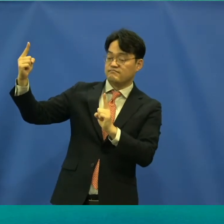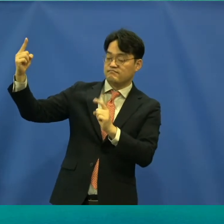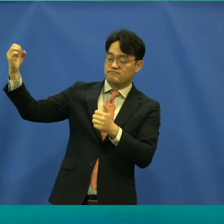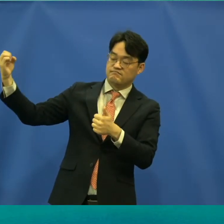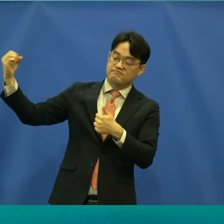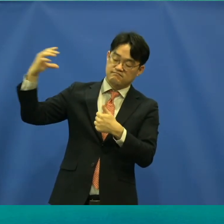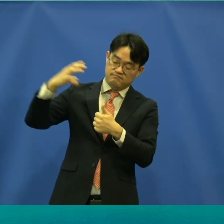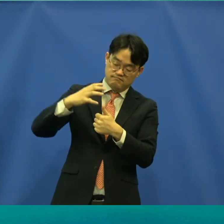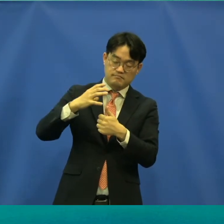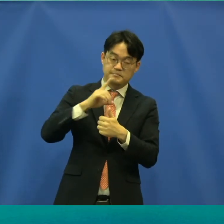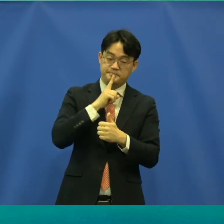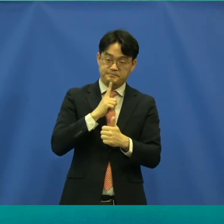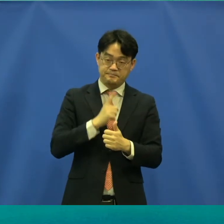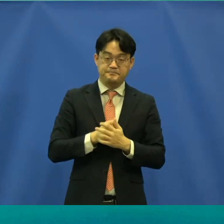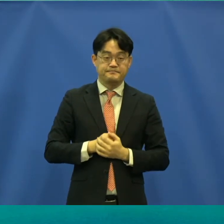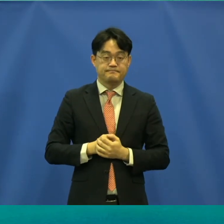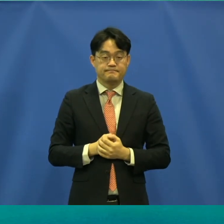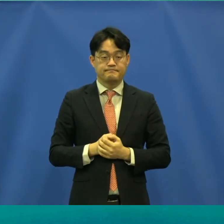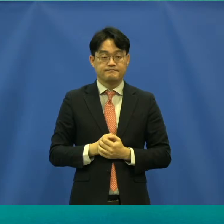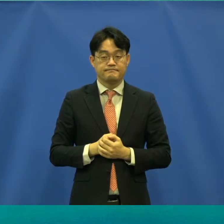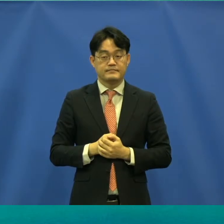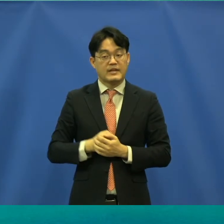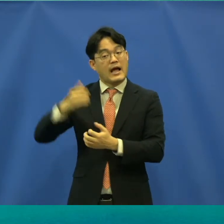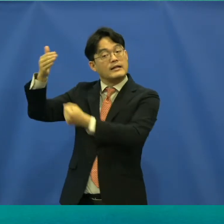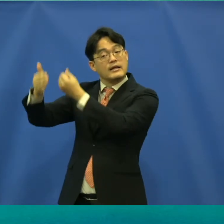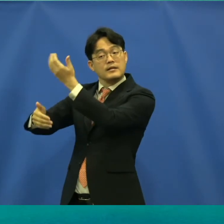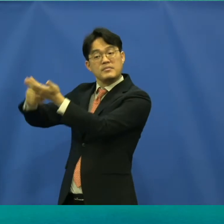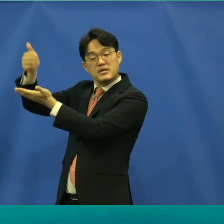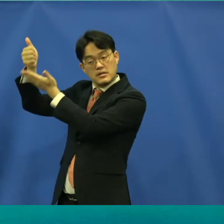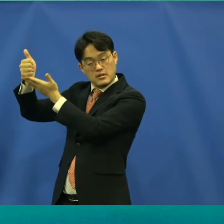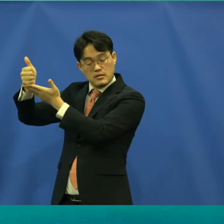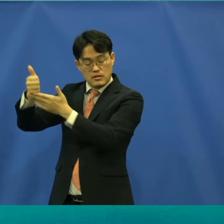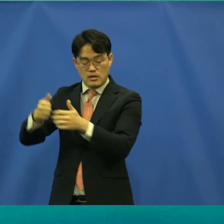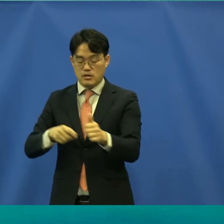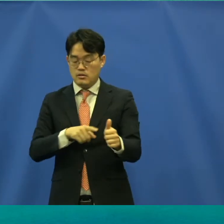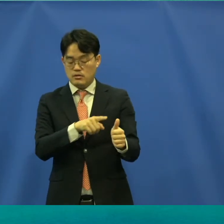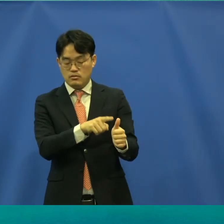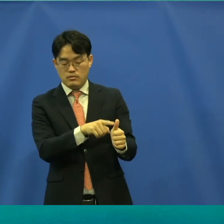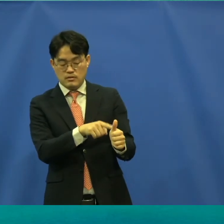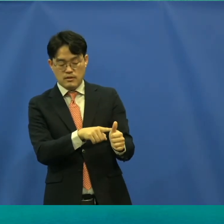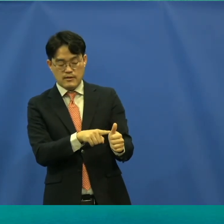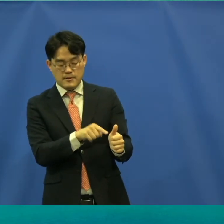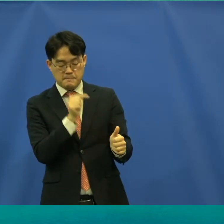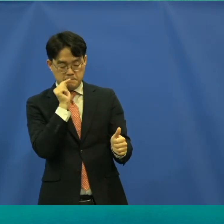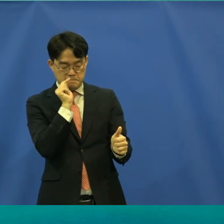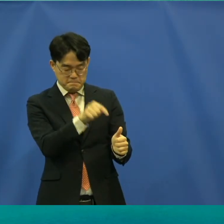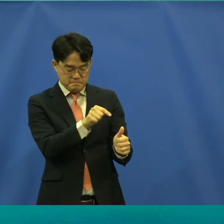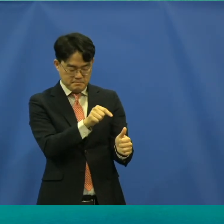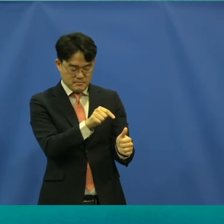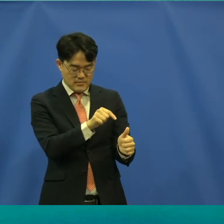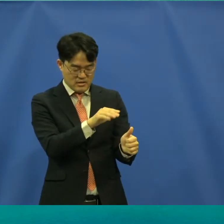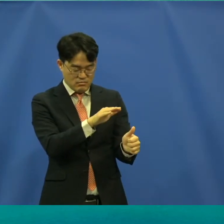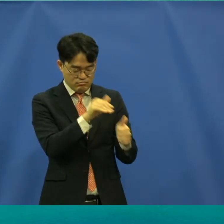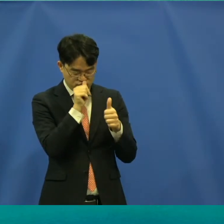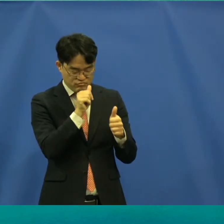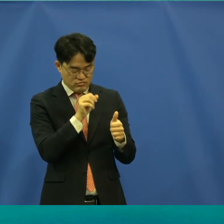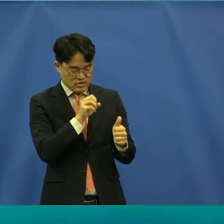여러분, 하나님이 요나라는 한 사람을 지목하시고 그에게 말씀하신다는 거예요.